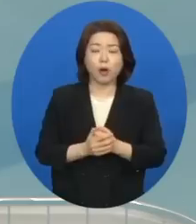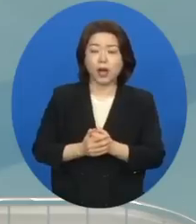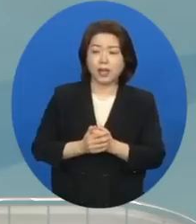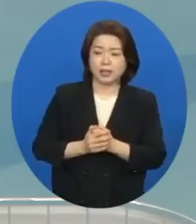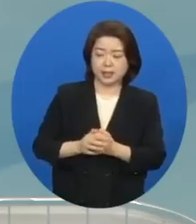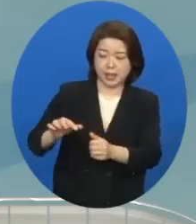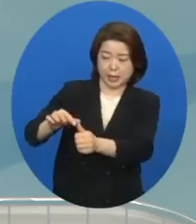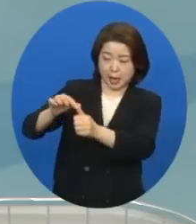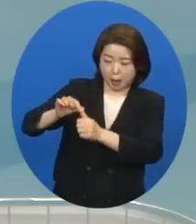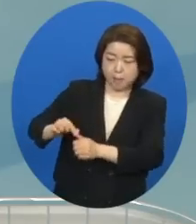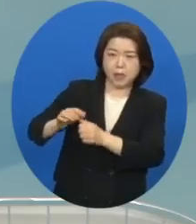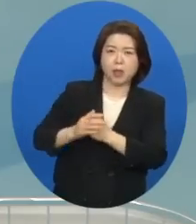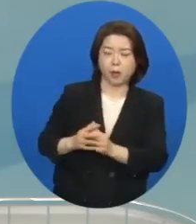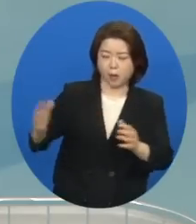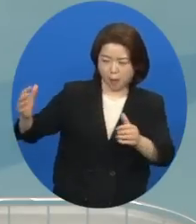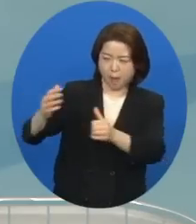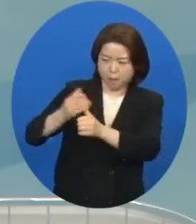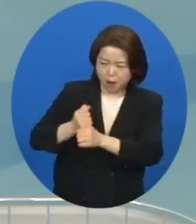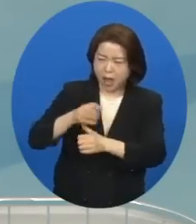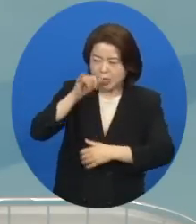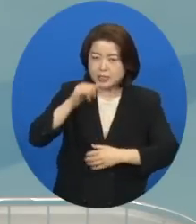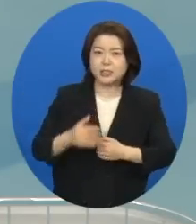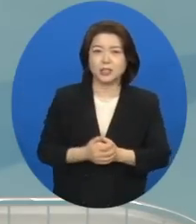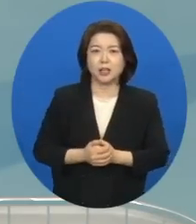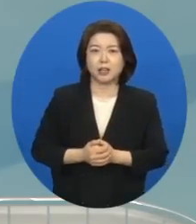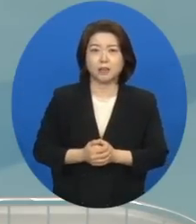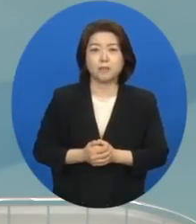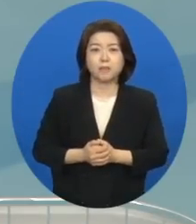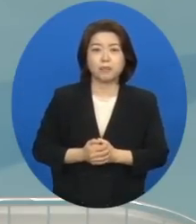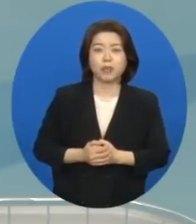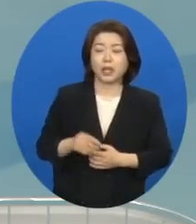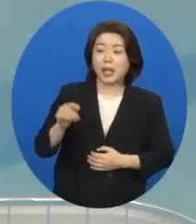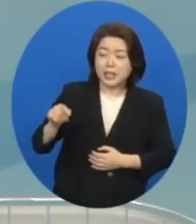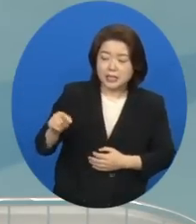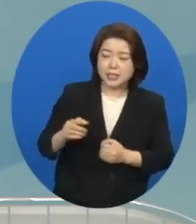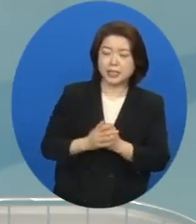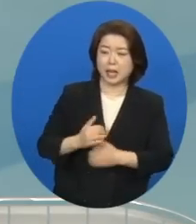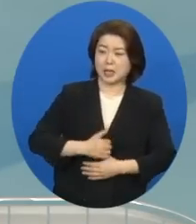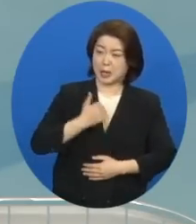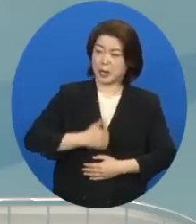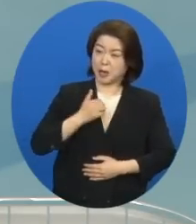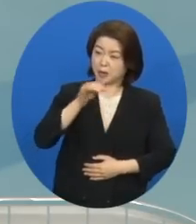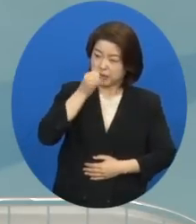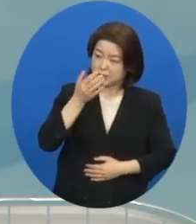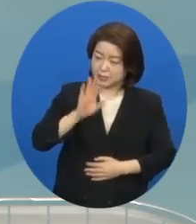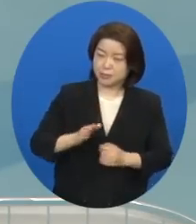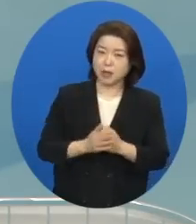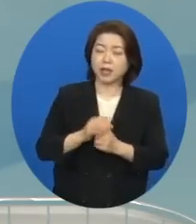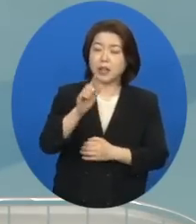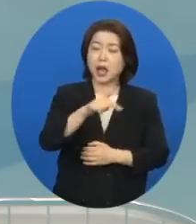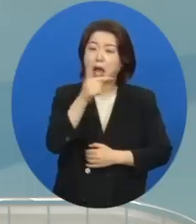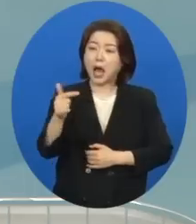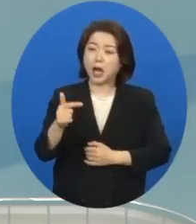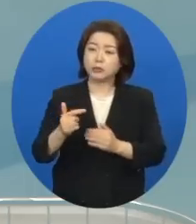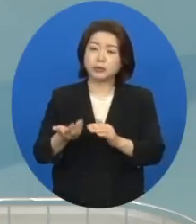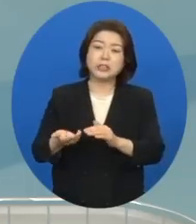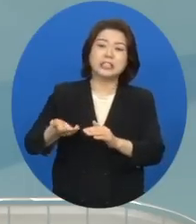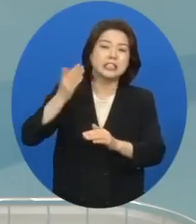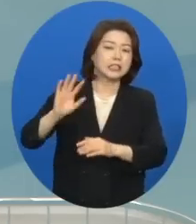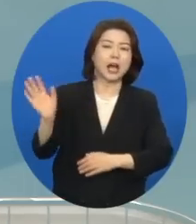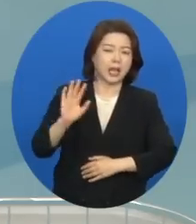옆에다가 바짝 붙잡고 있으니 내가 혈기를 부려도 하루를 못 넘기는